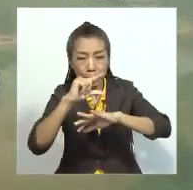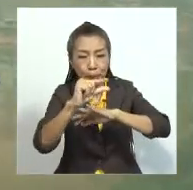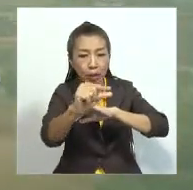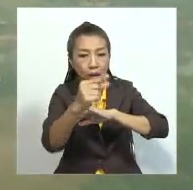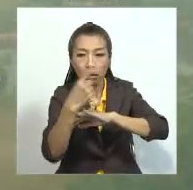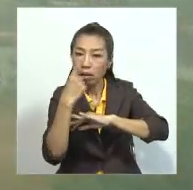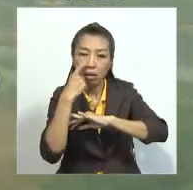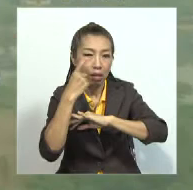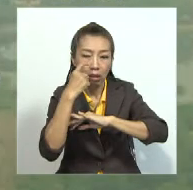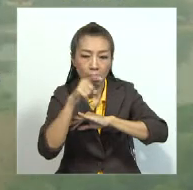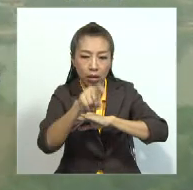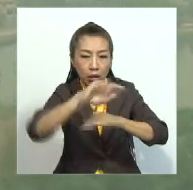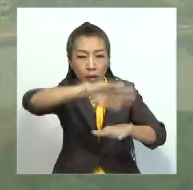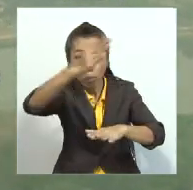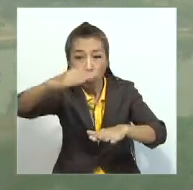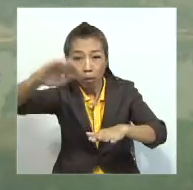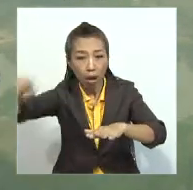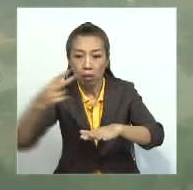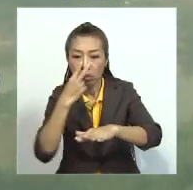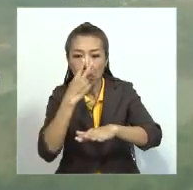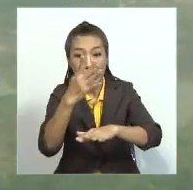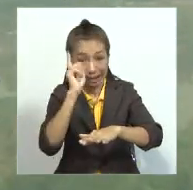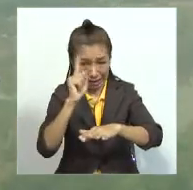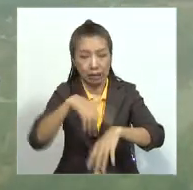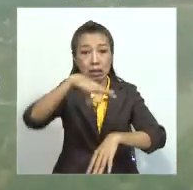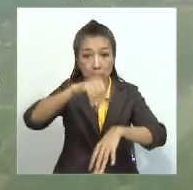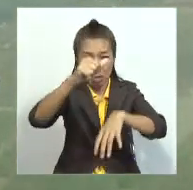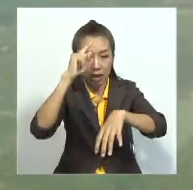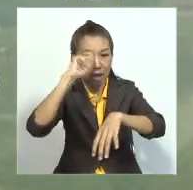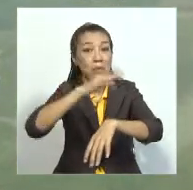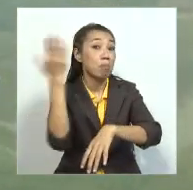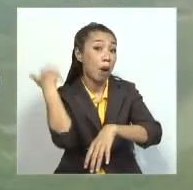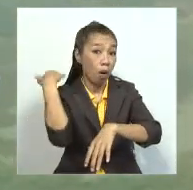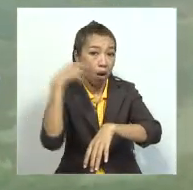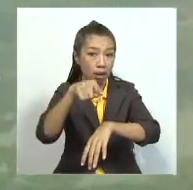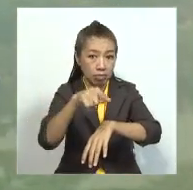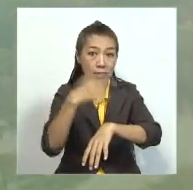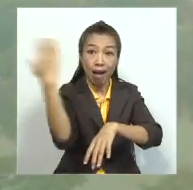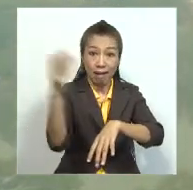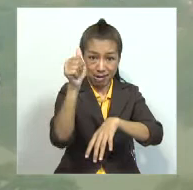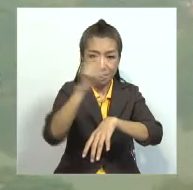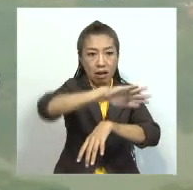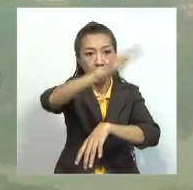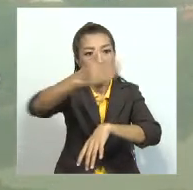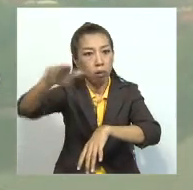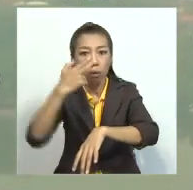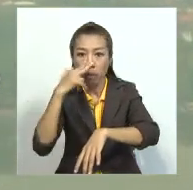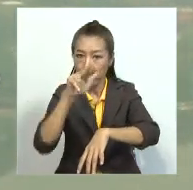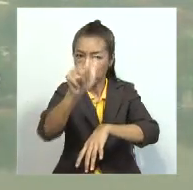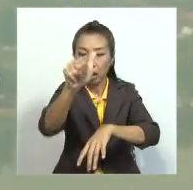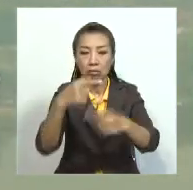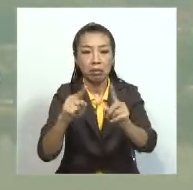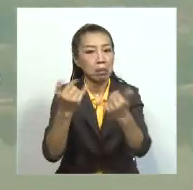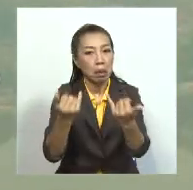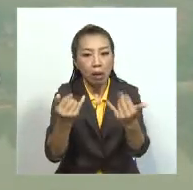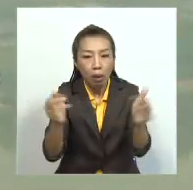จะไม่สามารถเห็นภูเขาที่รายล้อมเมืองไว้ได้นะคะเดิมก่อนหน้านี้มันสามารถมองเห็นได้ค่ะแต่ว่าตอนนี้ถูกป